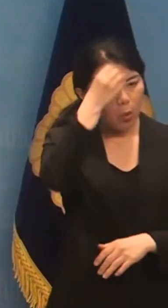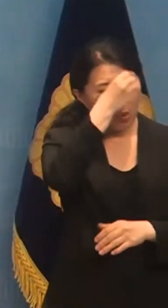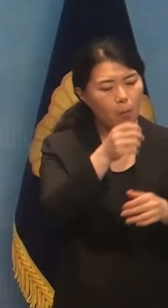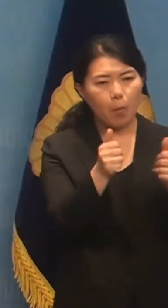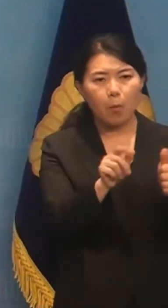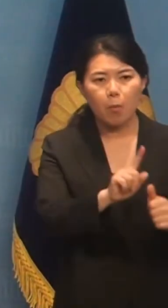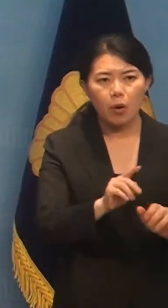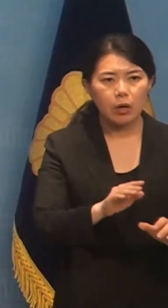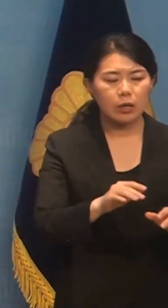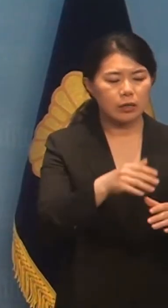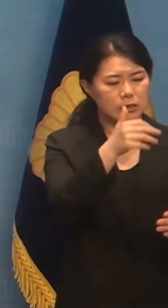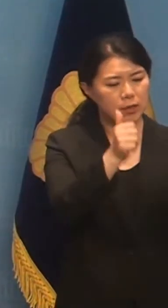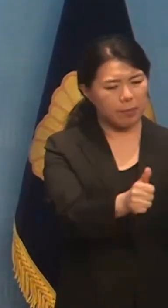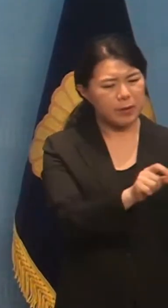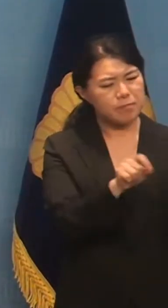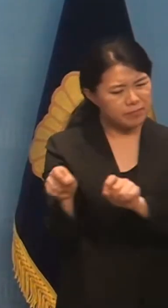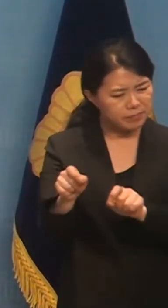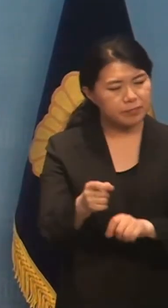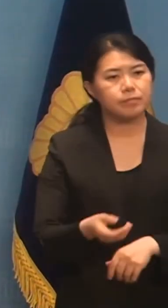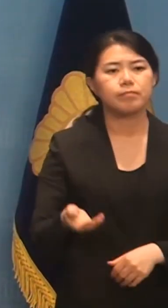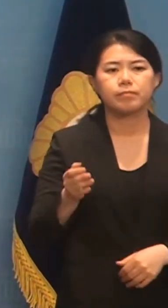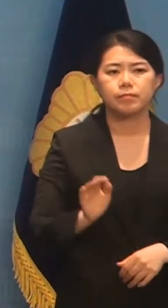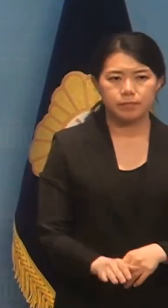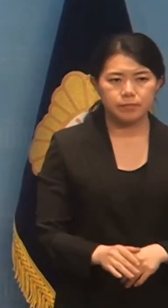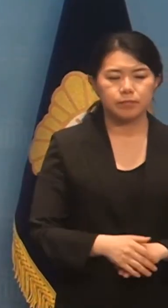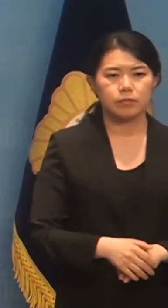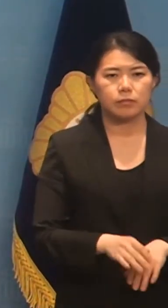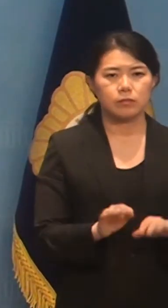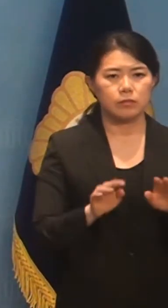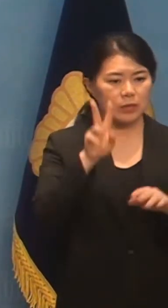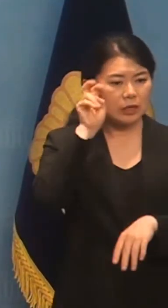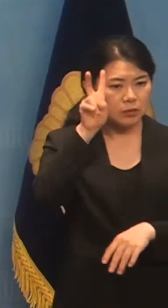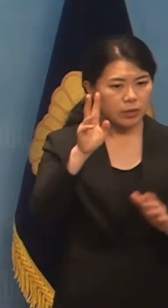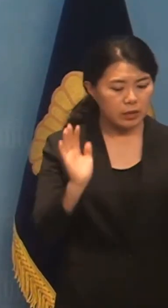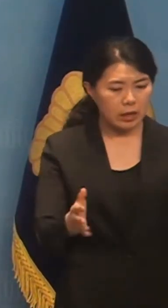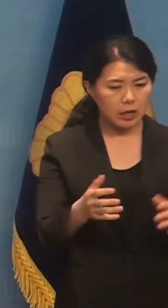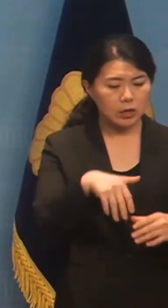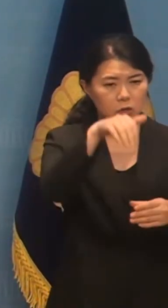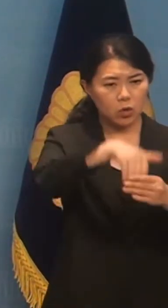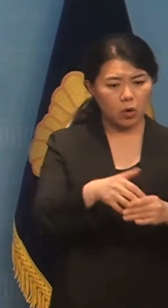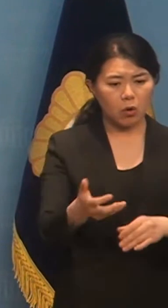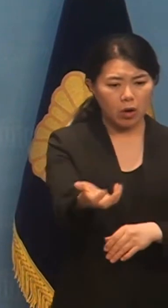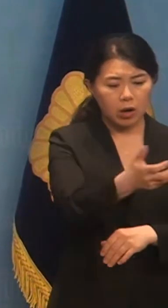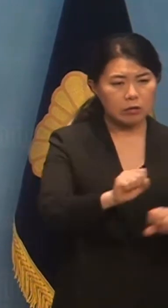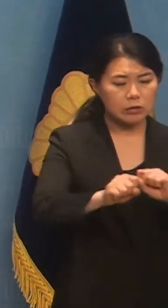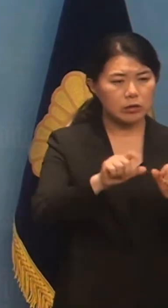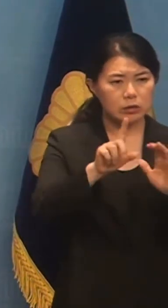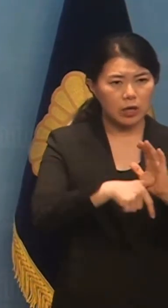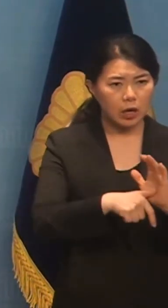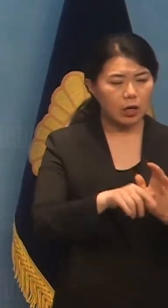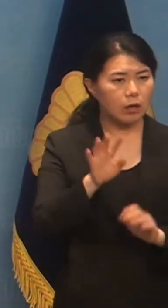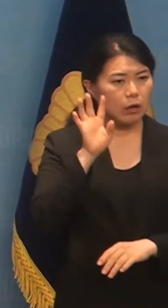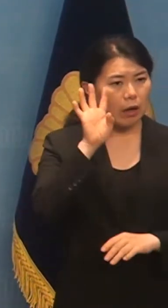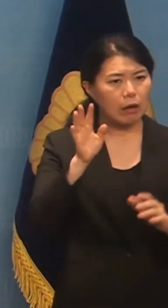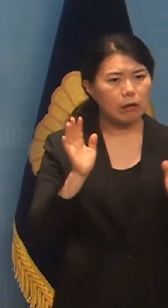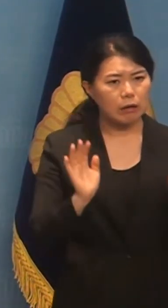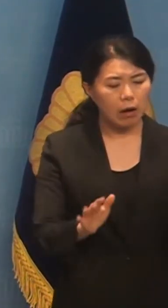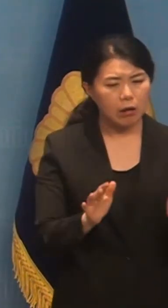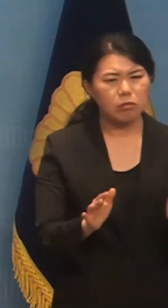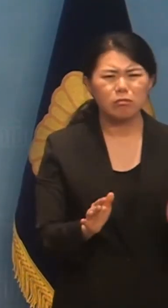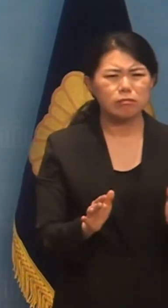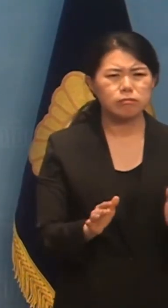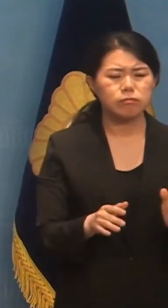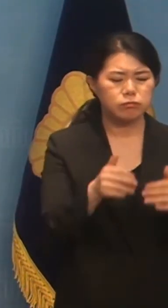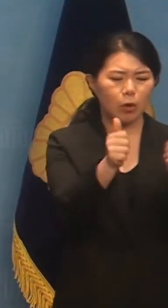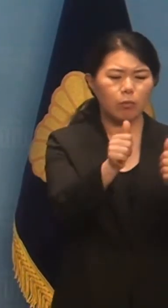서울고법은 재판을 연기했지만 여전히 22일간의 선거운동 기간 중 총 4일의 재판 일정이